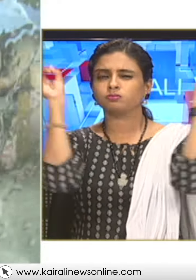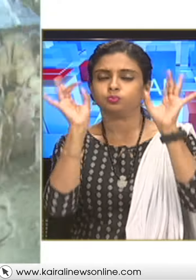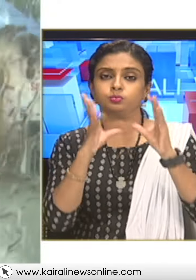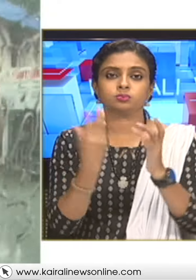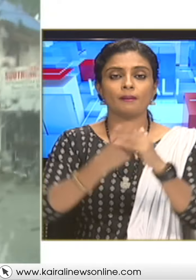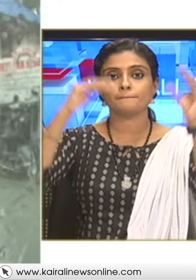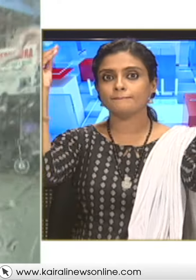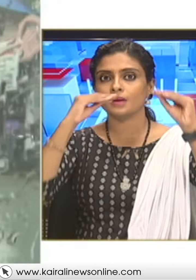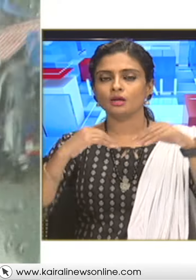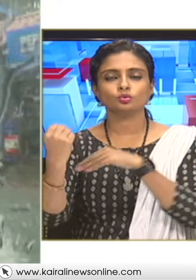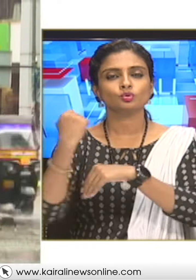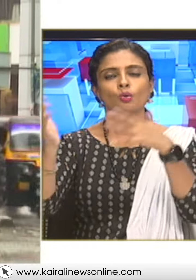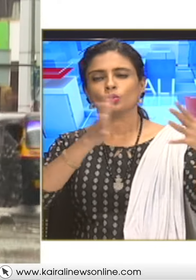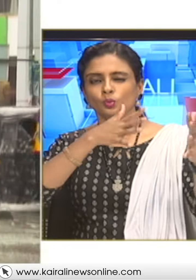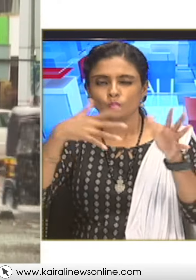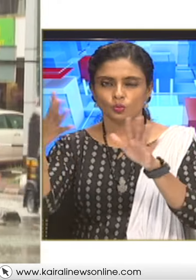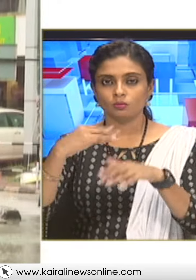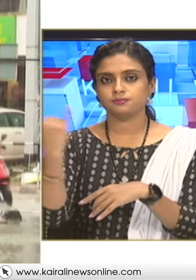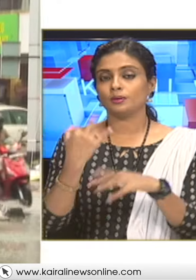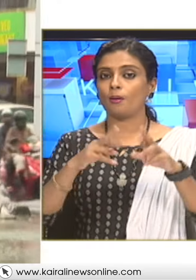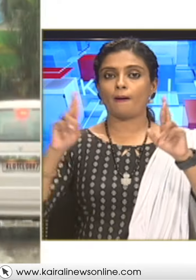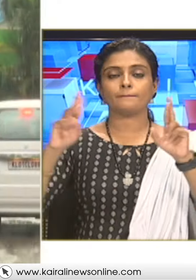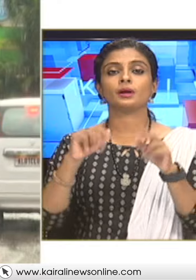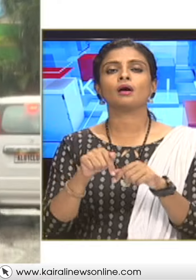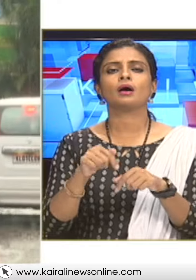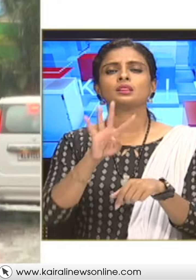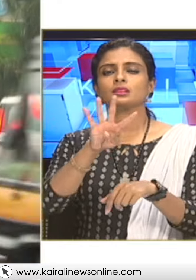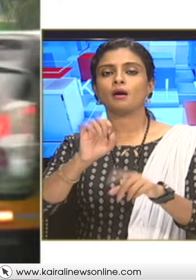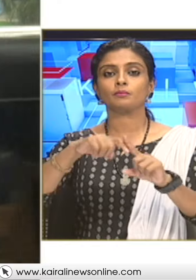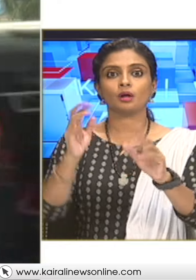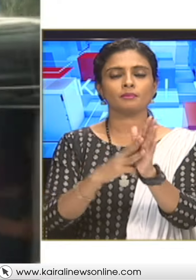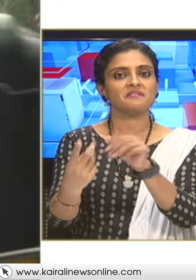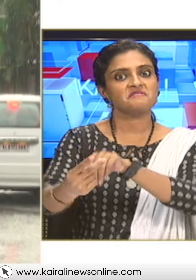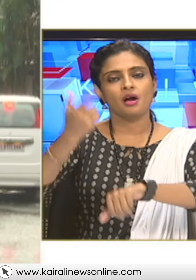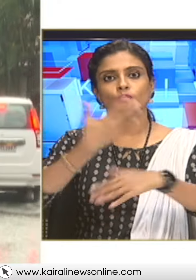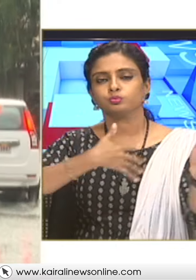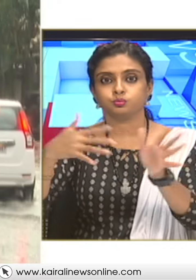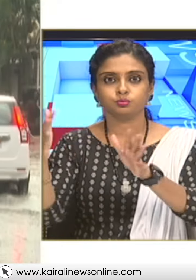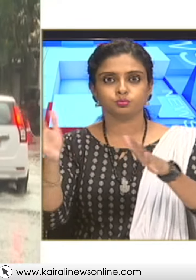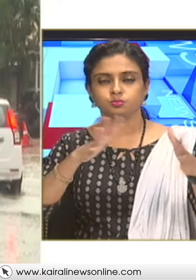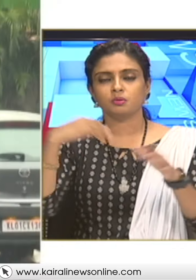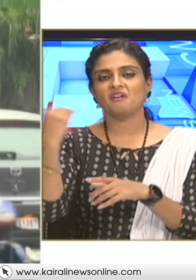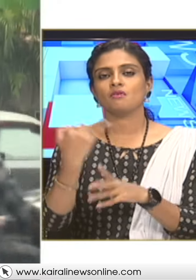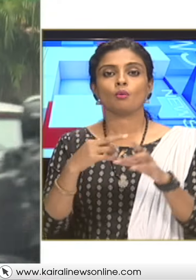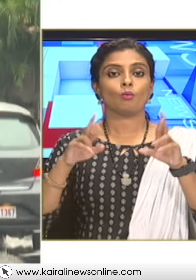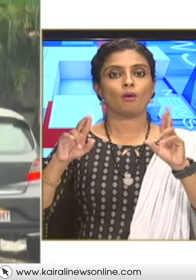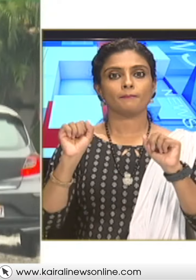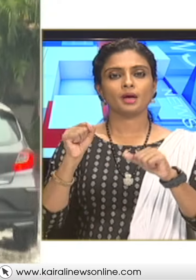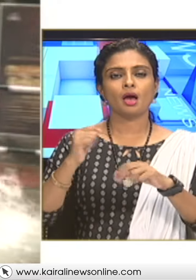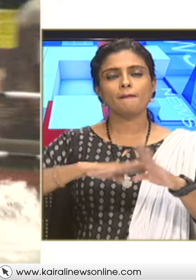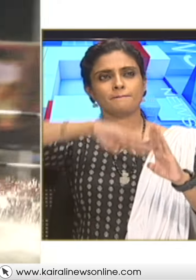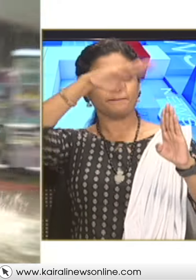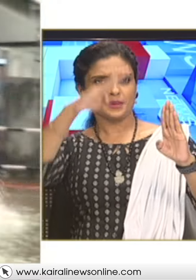മഴയ്ക്കൊപ്പം ശക്തമായ കാറ്റിനും സാധ്യതയുണ്ട് മണിക്കൂറിൽ 40 കിലോമീറ്റർ വരെ വേഗതയിൽ വീശിയേക്കാവുന്ന കാറ്റിനാണ് സാധ്യതയെന്നും മലയോര